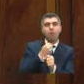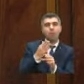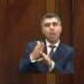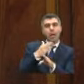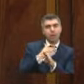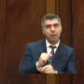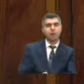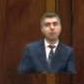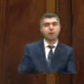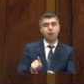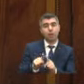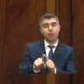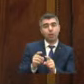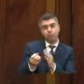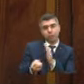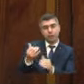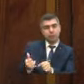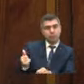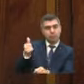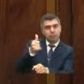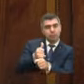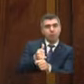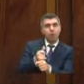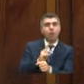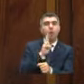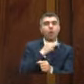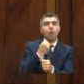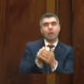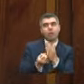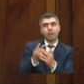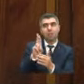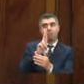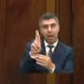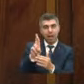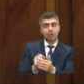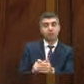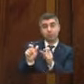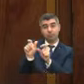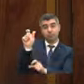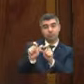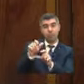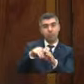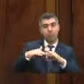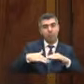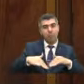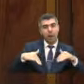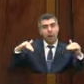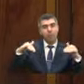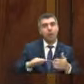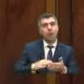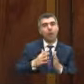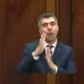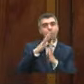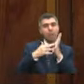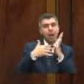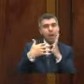بعد تعيين الحكومة من طرف جلالة الملك ومباشرة بعد تنصيبها أمام البرلمان على أساس برنامج العمل